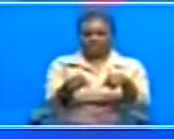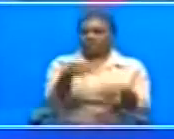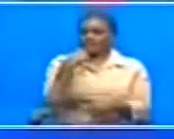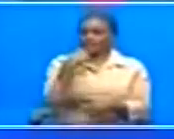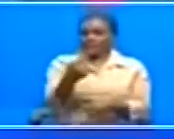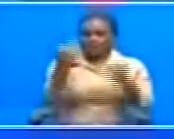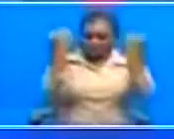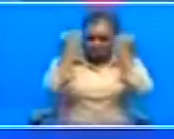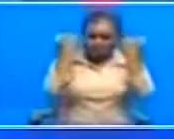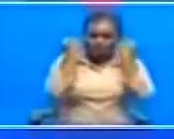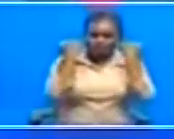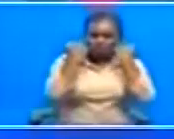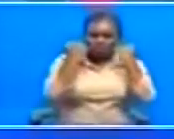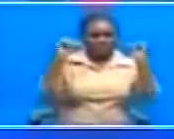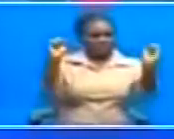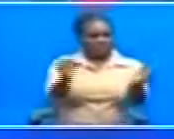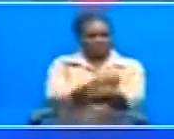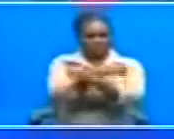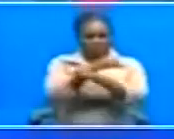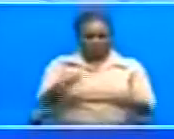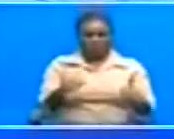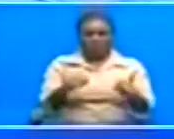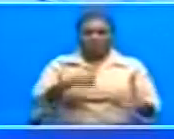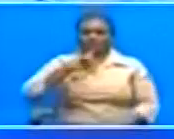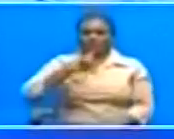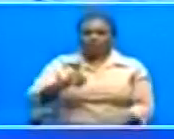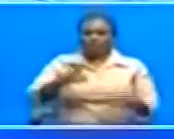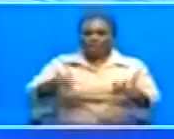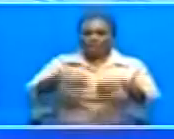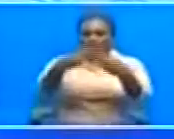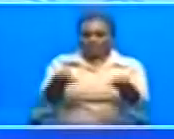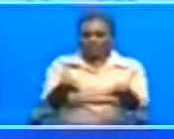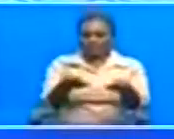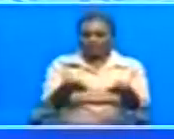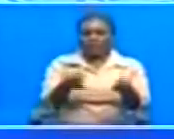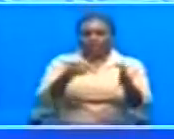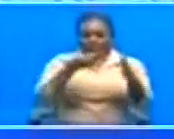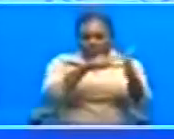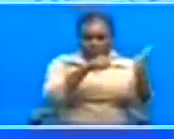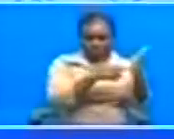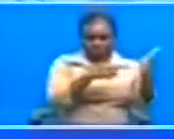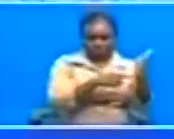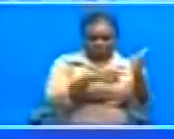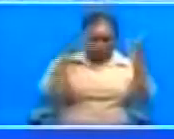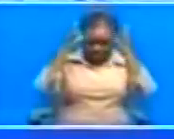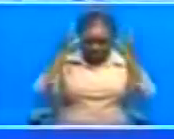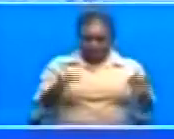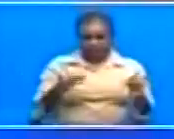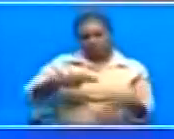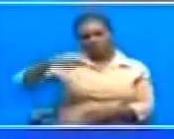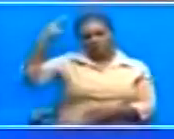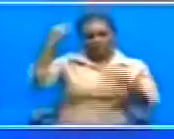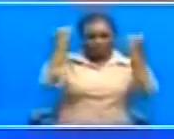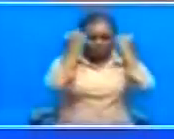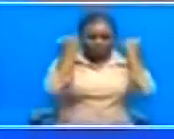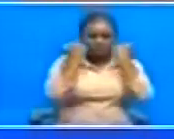alisema mahakama ya hakimu haina uwezo kisheria kutoa uamuzi kinzani kwenye suala lililoamuliwa na Mahakama Kuu.